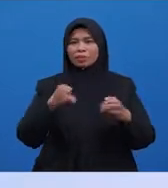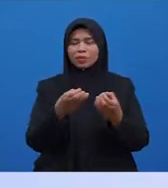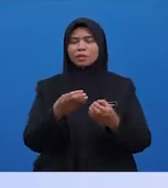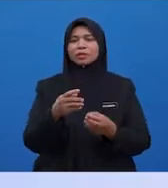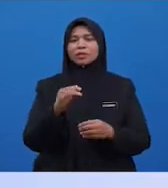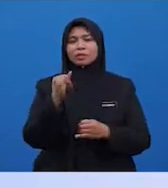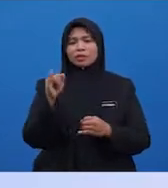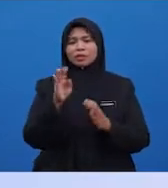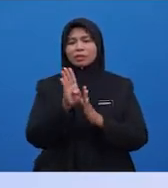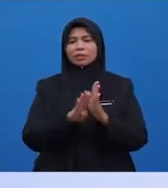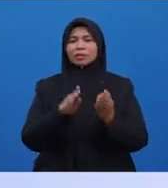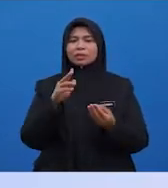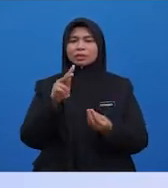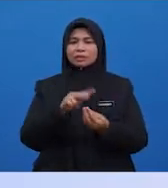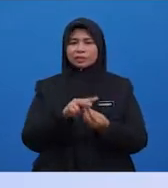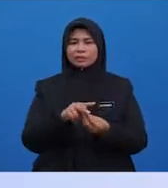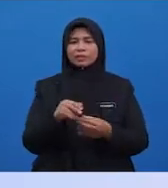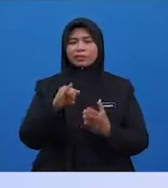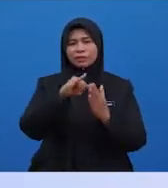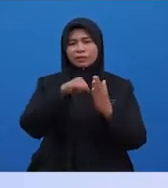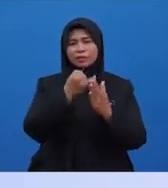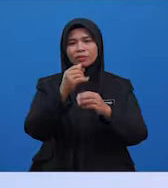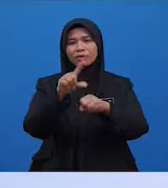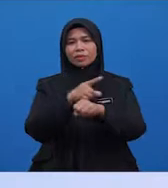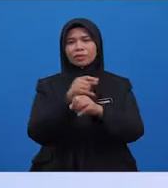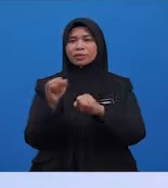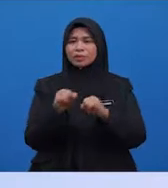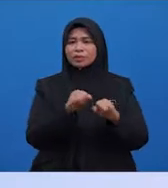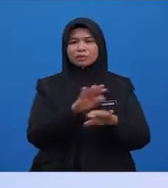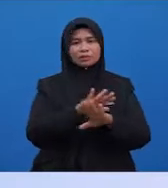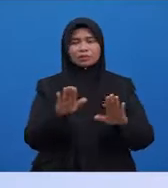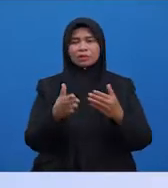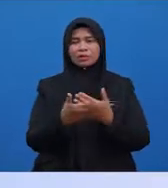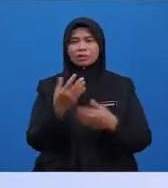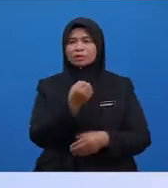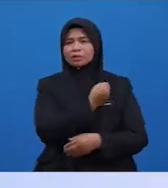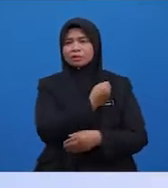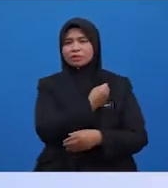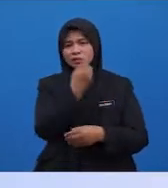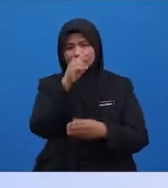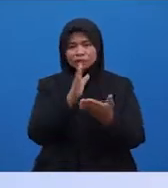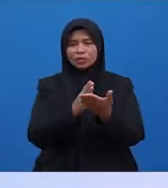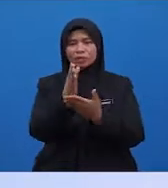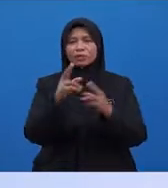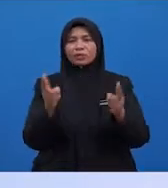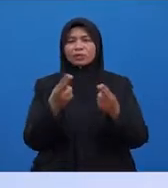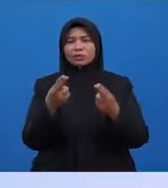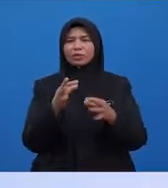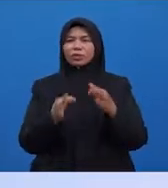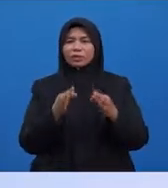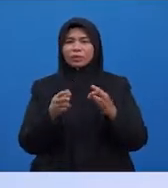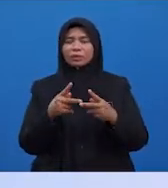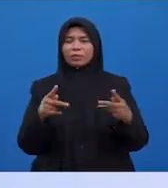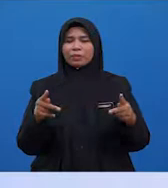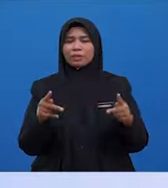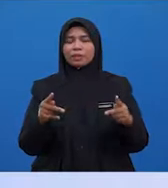ia berkesan. Jurulatih juga tidak mudah putus asa untuk meneruskan usaha walaupun